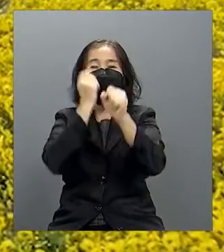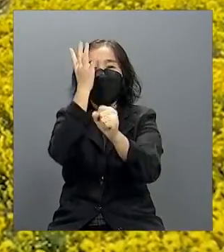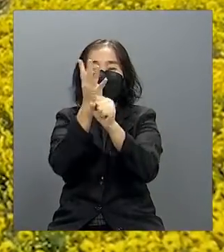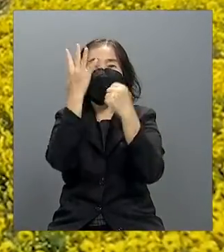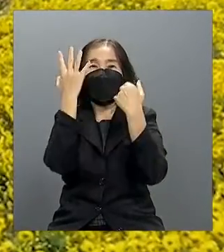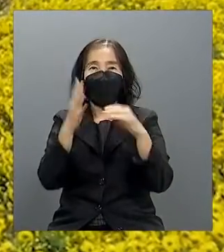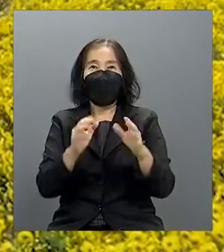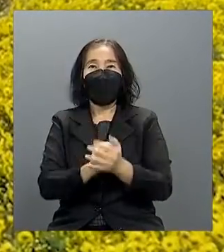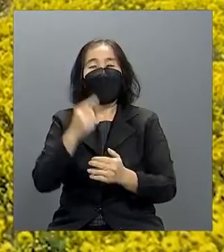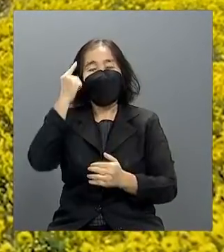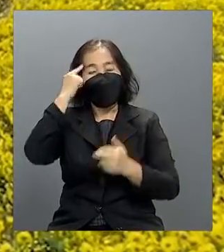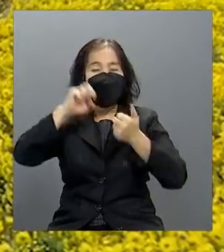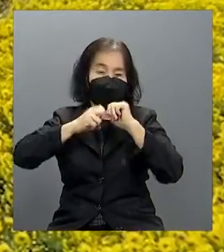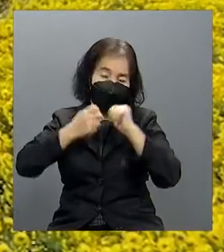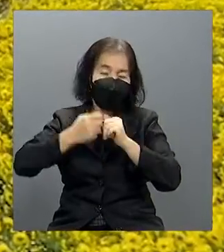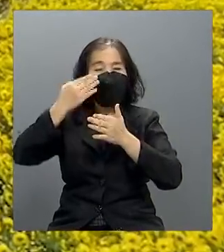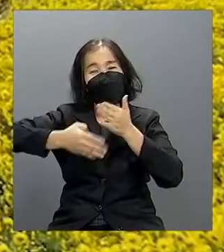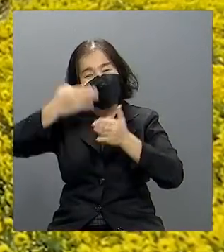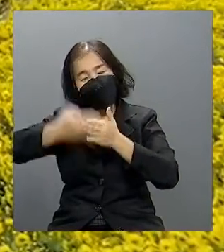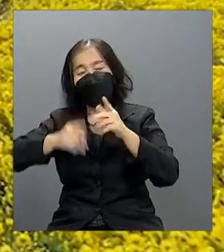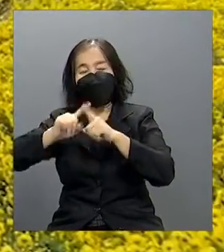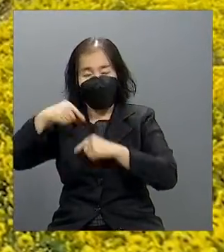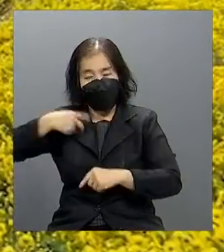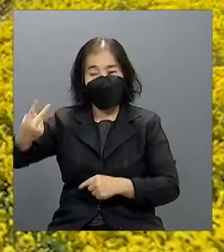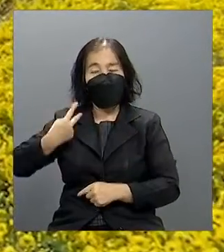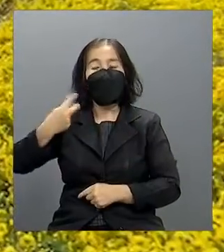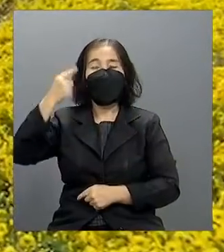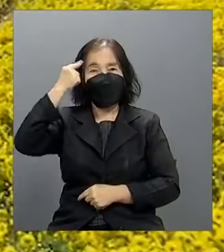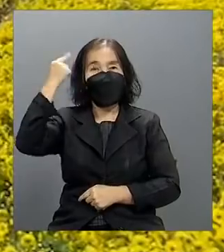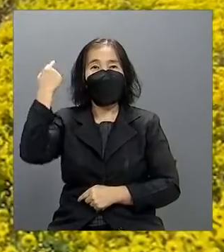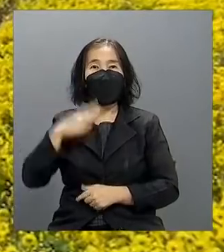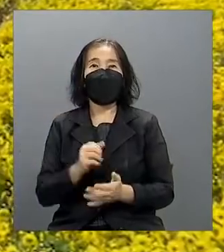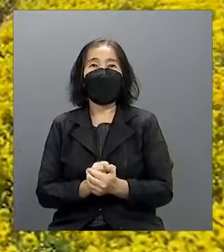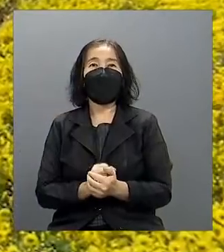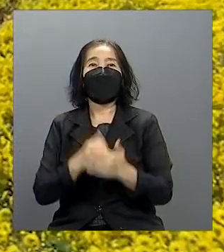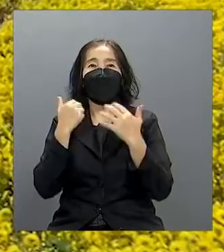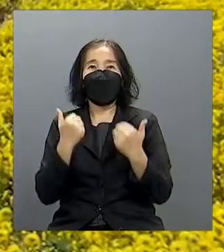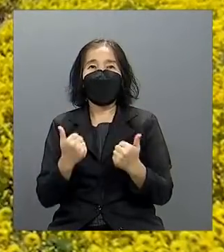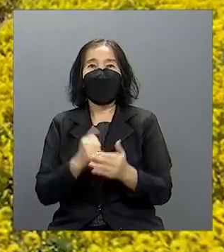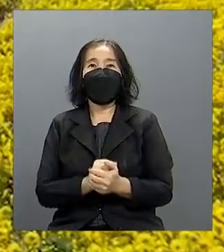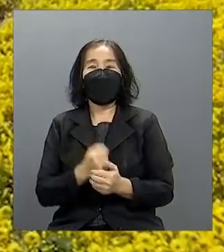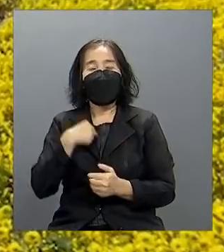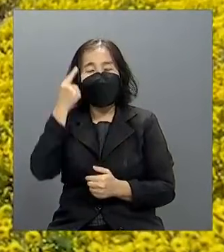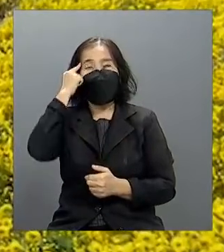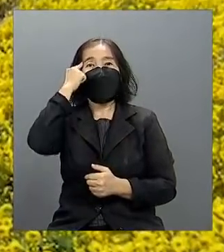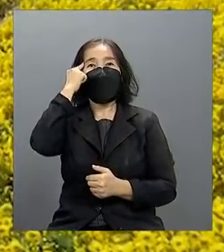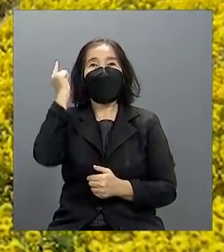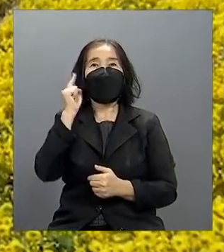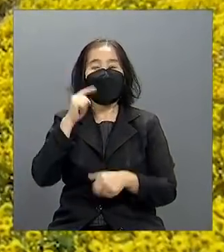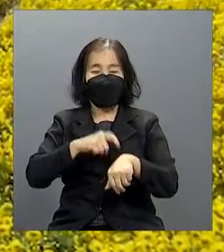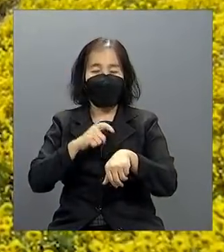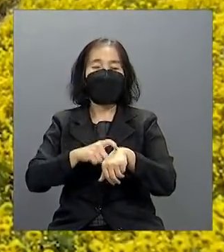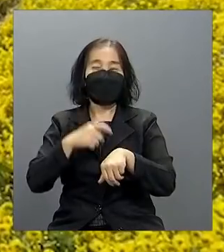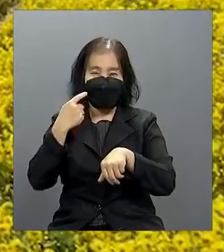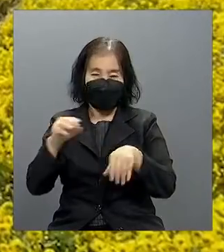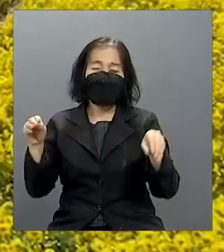าต่างๆนานานะครับพอวันหนึ่งก็ได้คิดได้ว่าวันนี้ควรจะถึงเวลาแล้วที่จะท